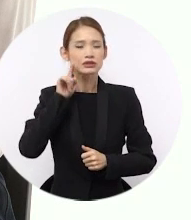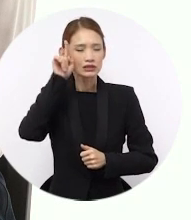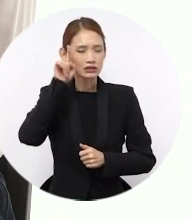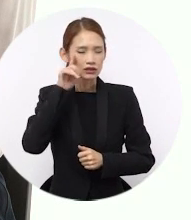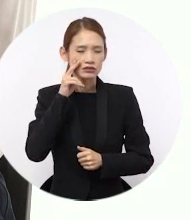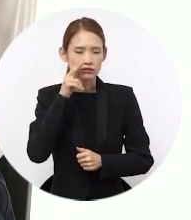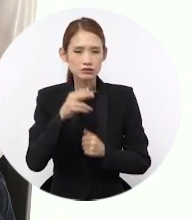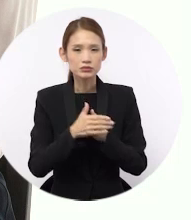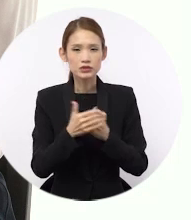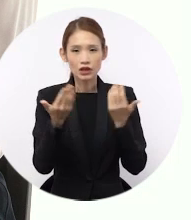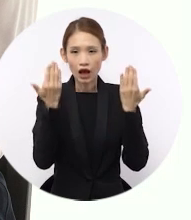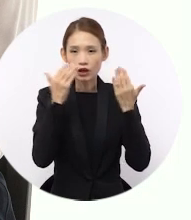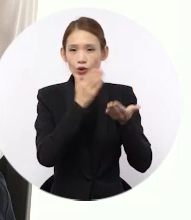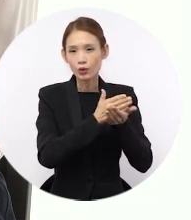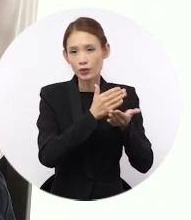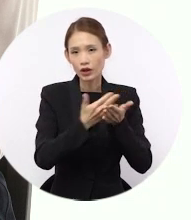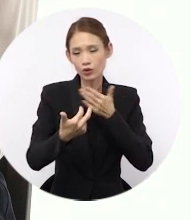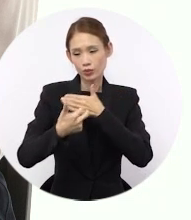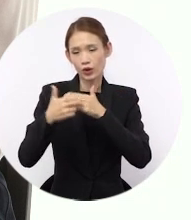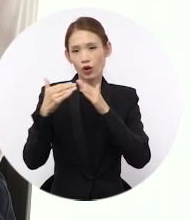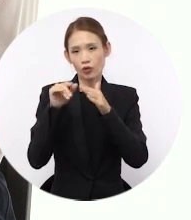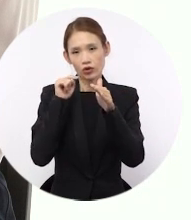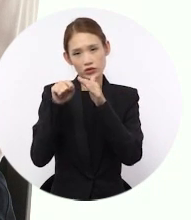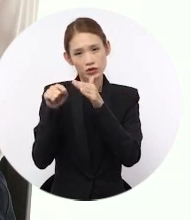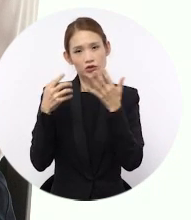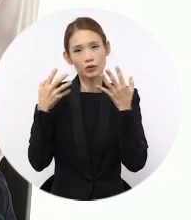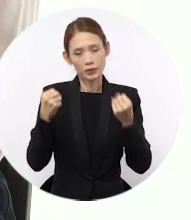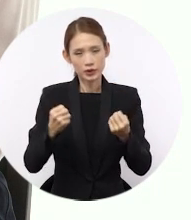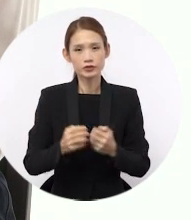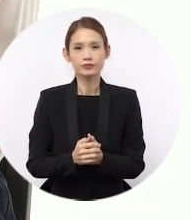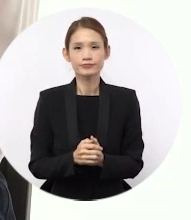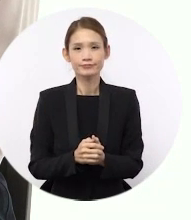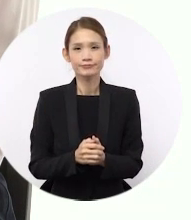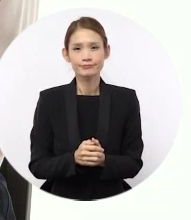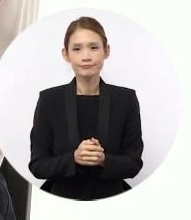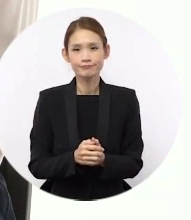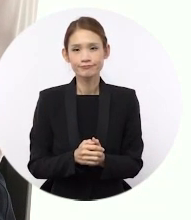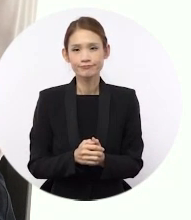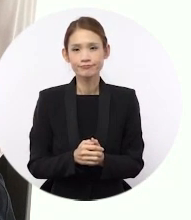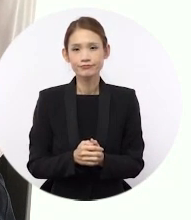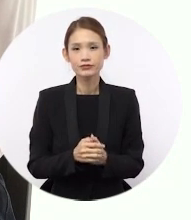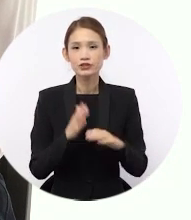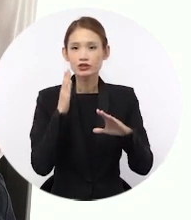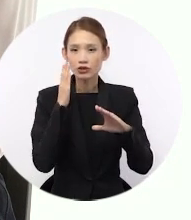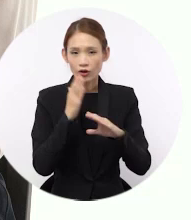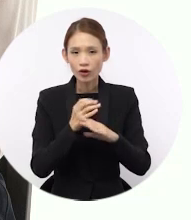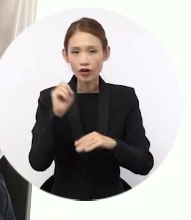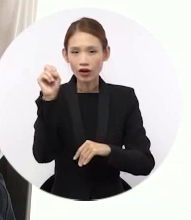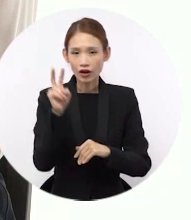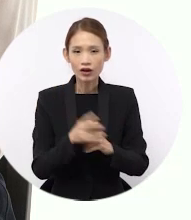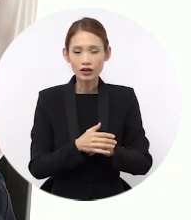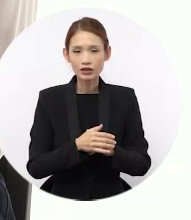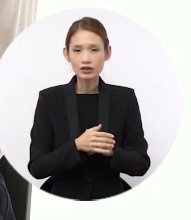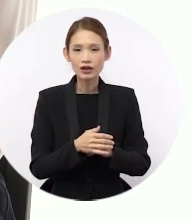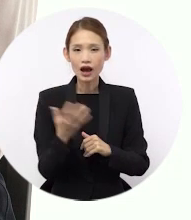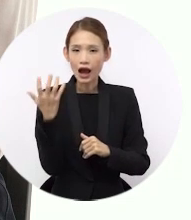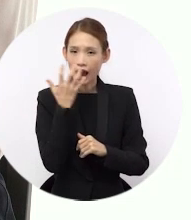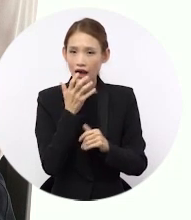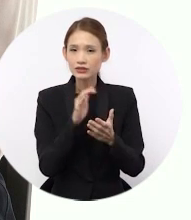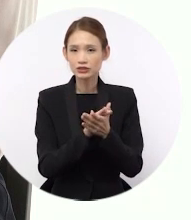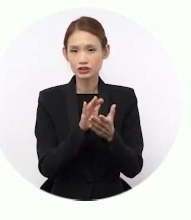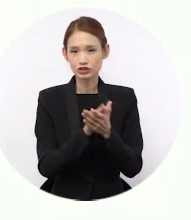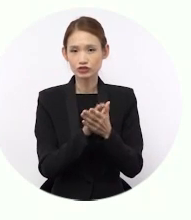스트레스가 너무 심해서 학교보다 병원을 더 자주 가게 되기도 했어요. 그러다가 비장애인